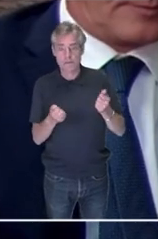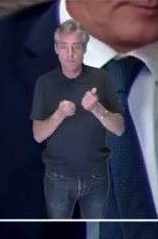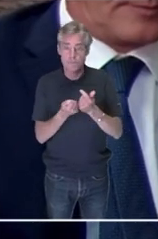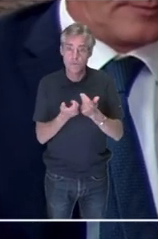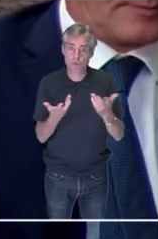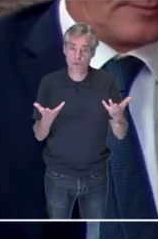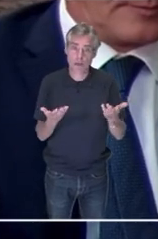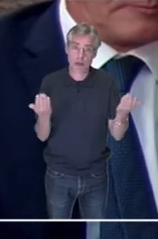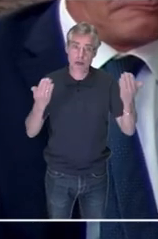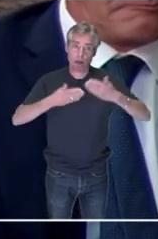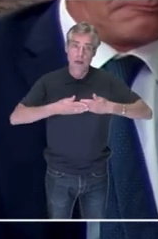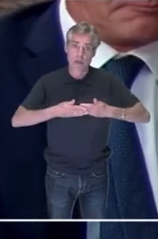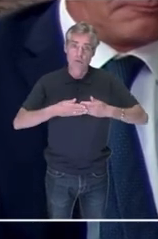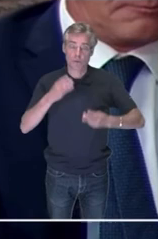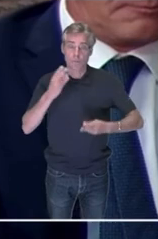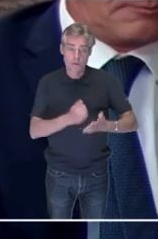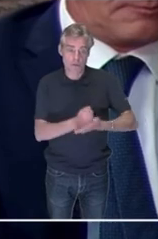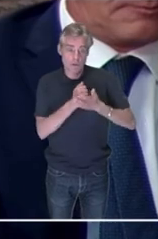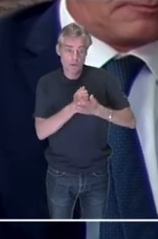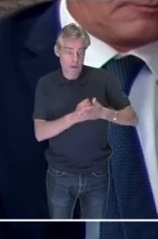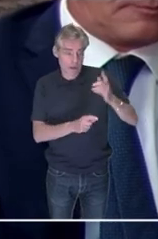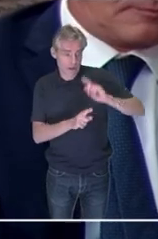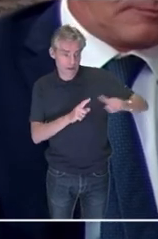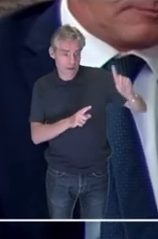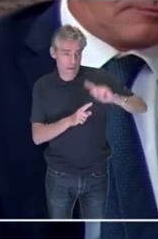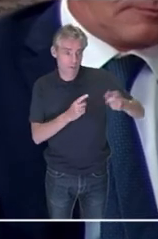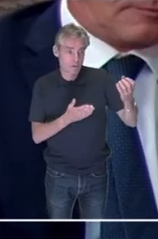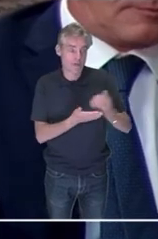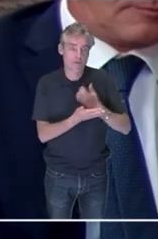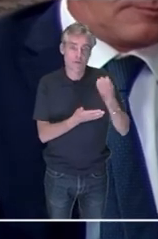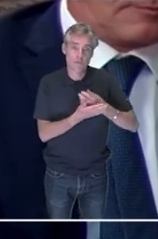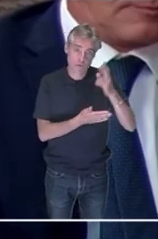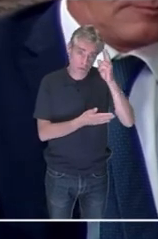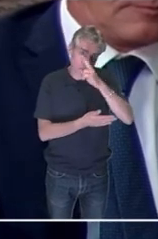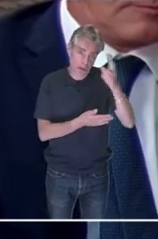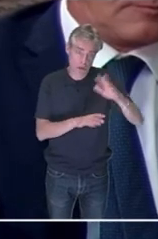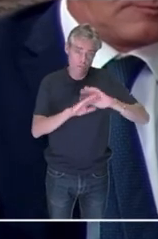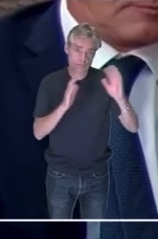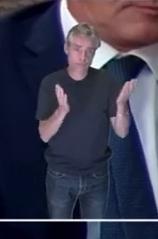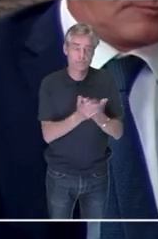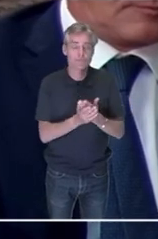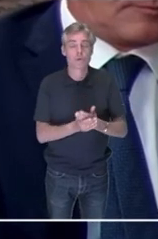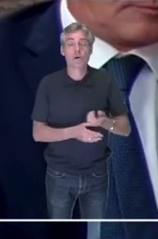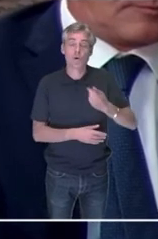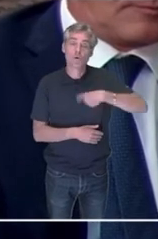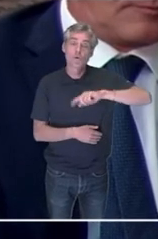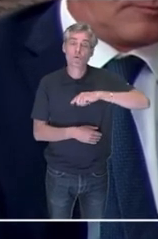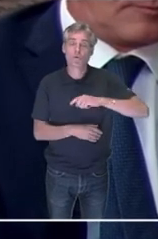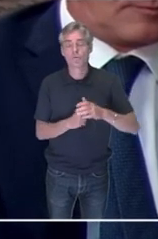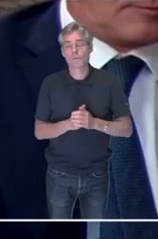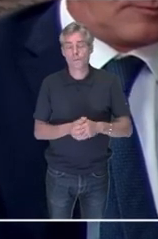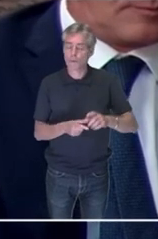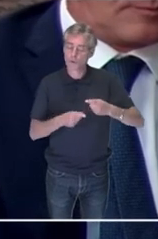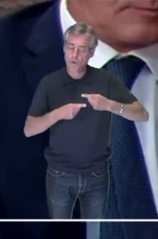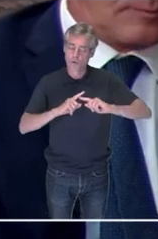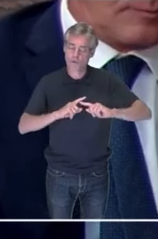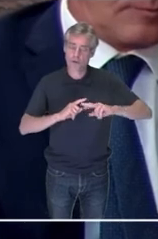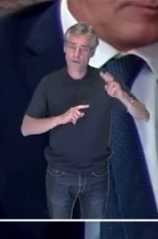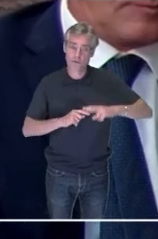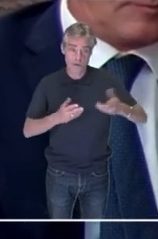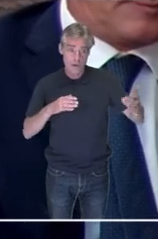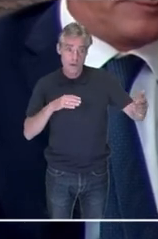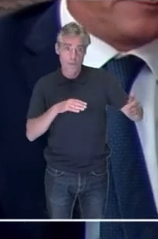la nuit qui puissent apporter des éléments de réponse. Nous sommes également persuadés que votre